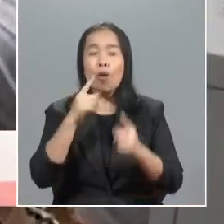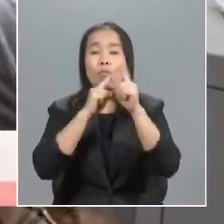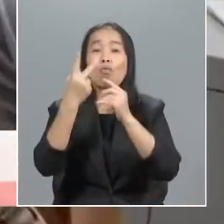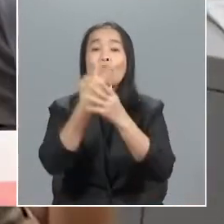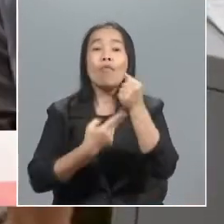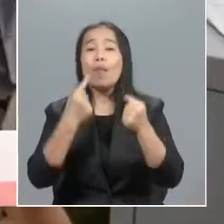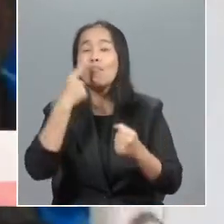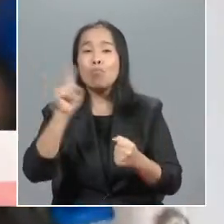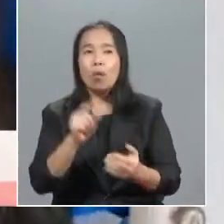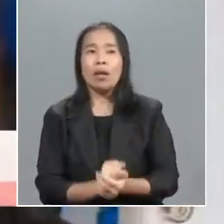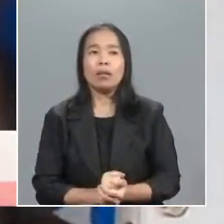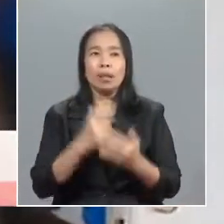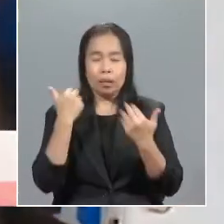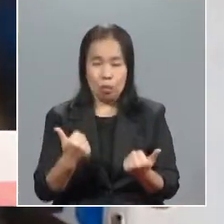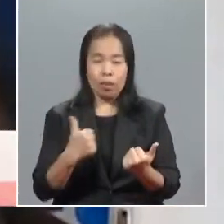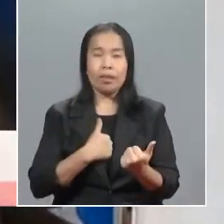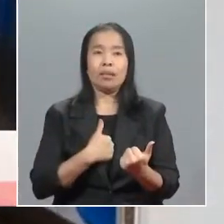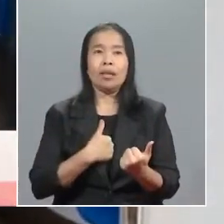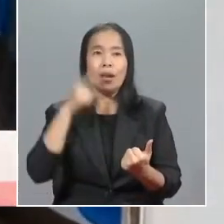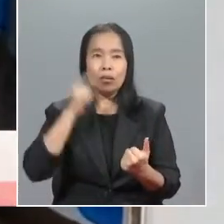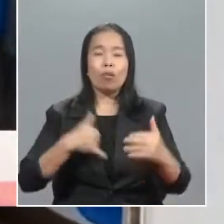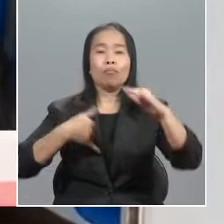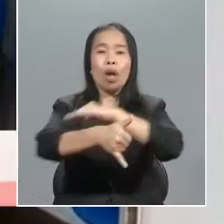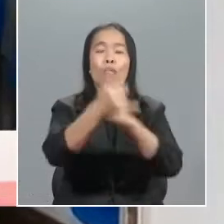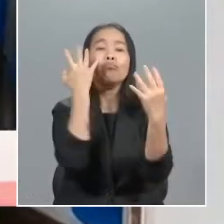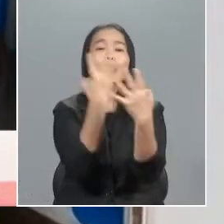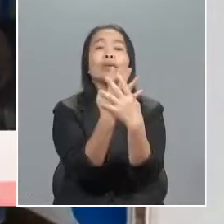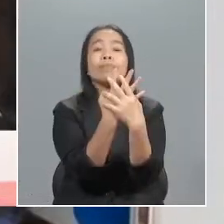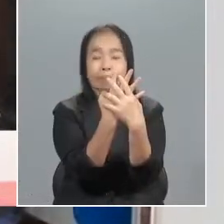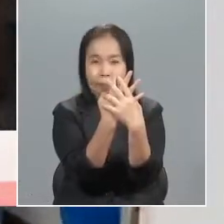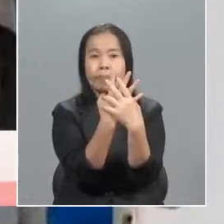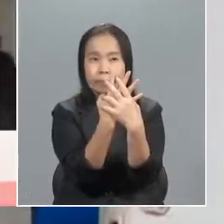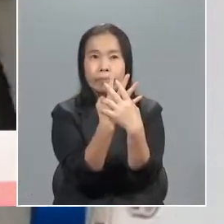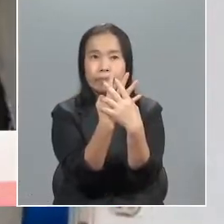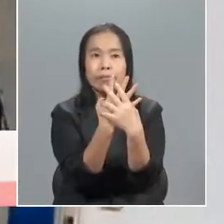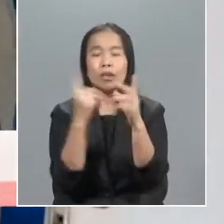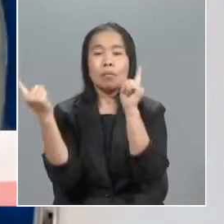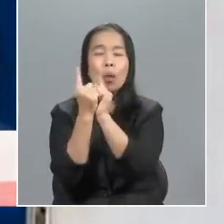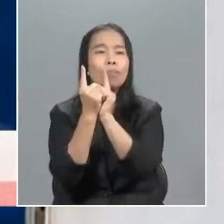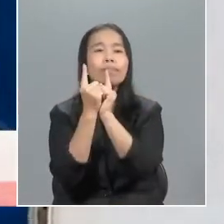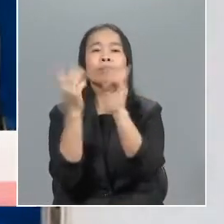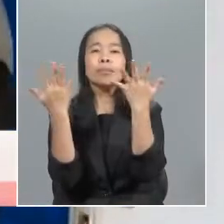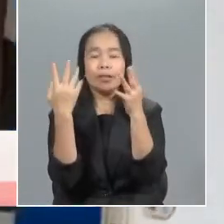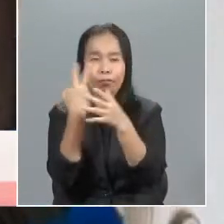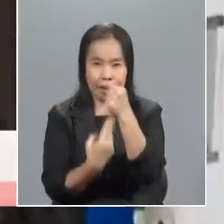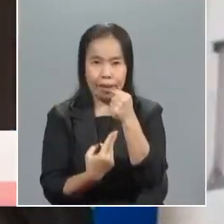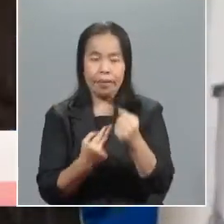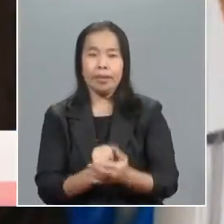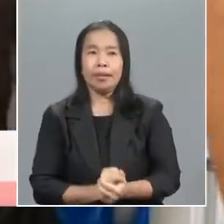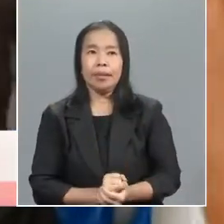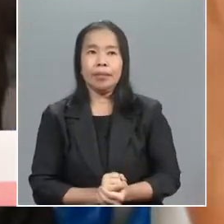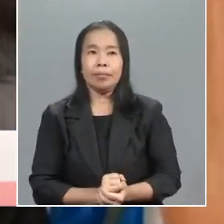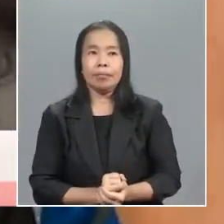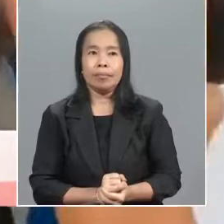ว่าเนี่ยจะต้องเข้าไปอยู่ในห้องขังจะไม่ได้เจอแฟนอีกเลย